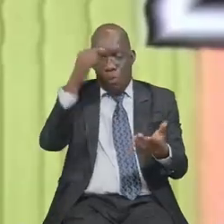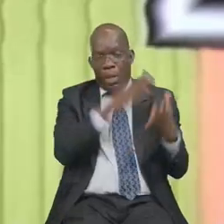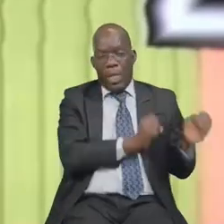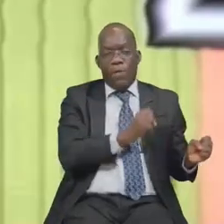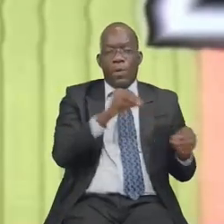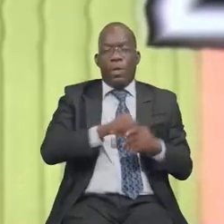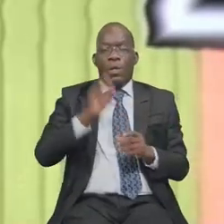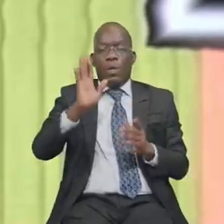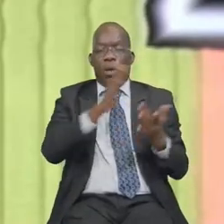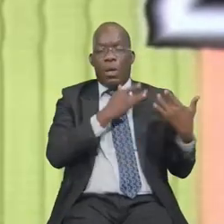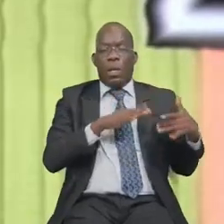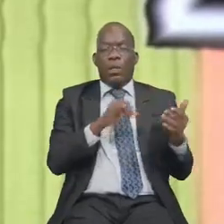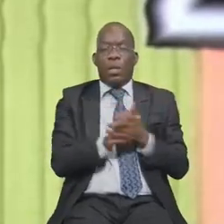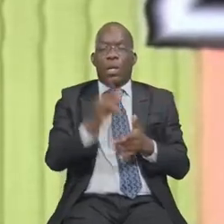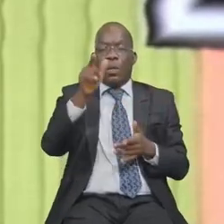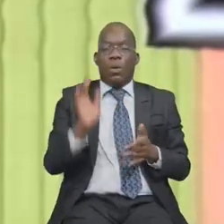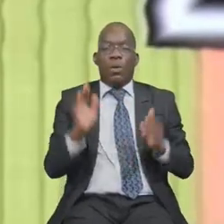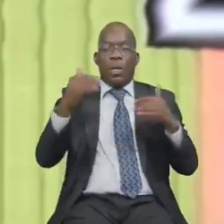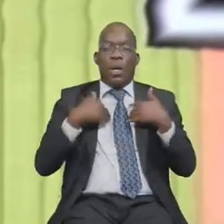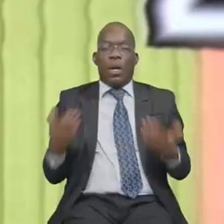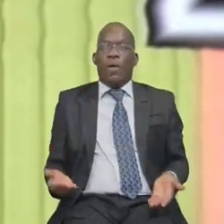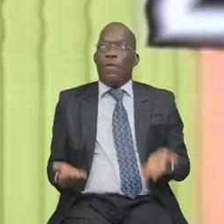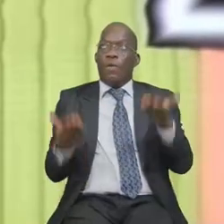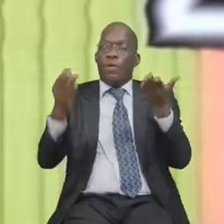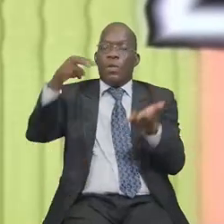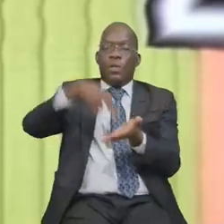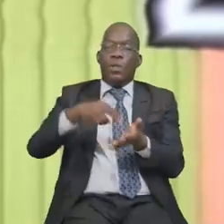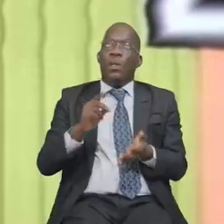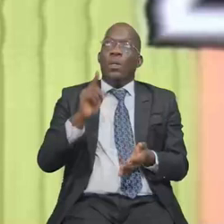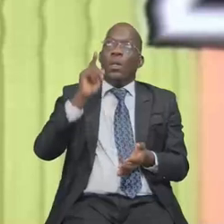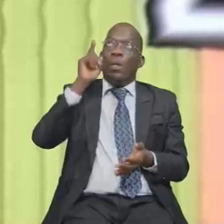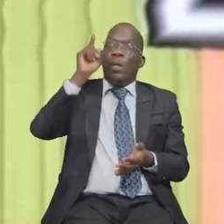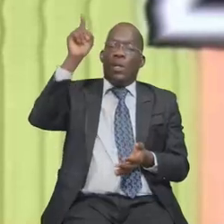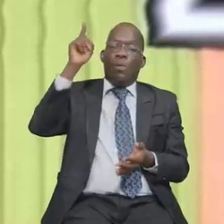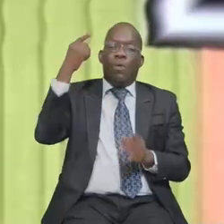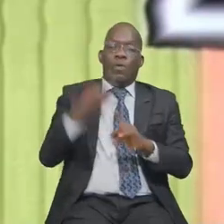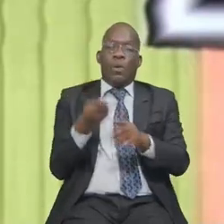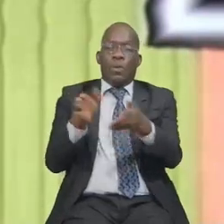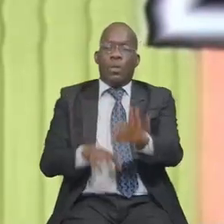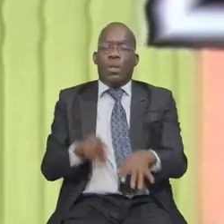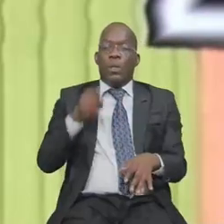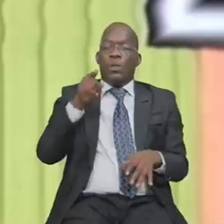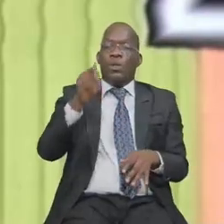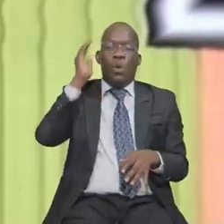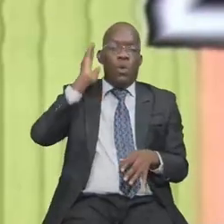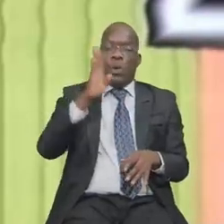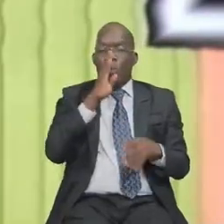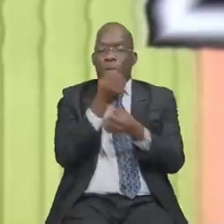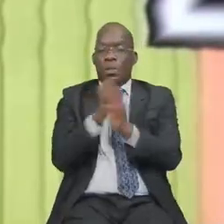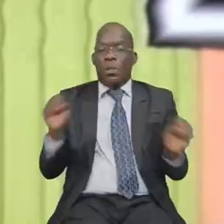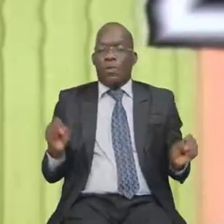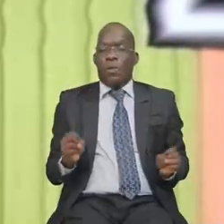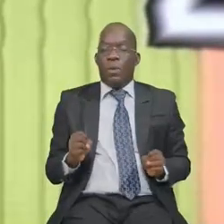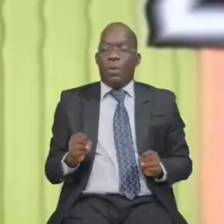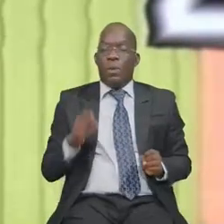l'a ressuscité des morts, tu seras sauvé. tu te